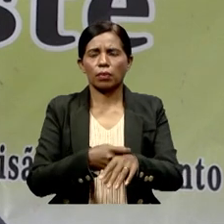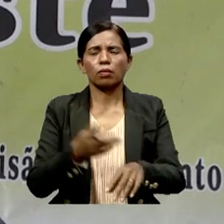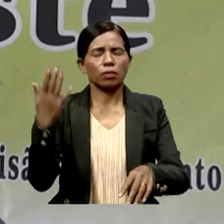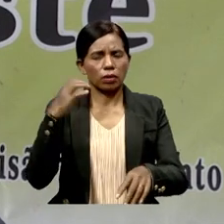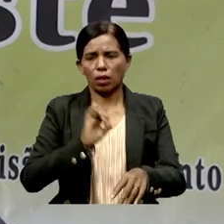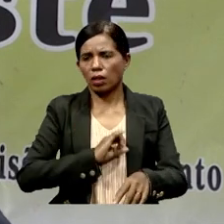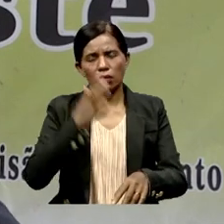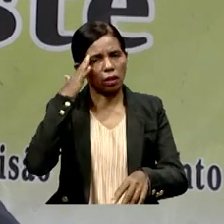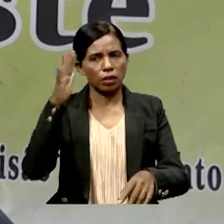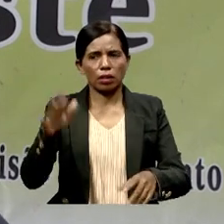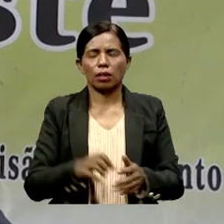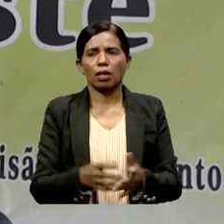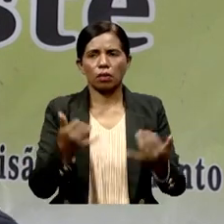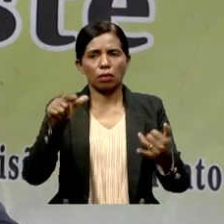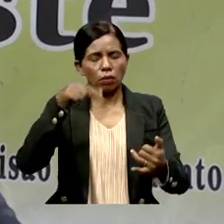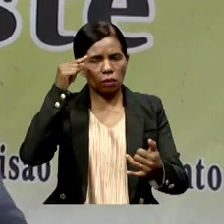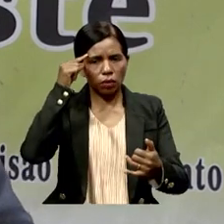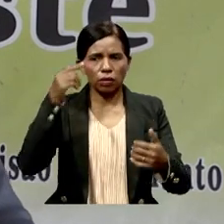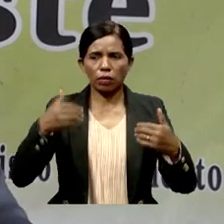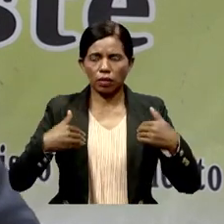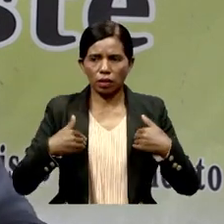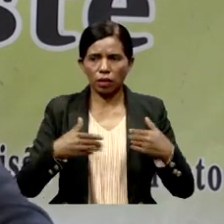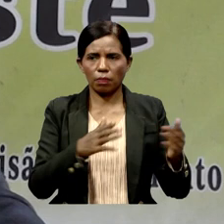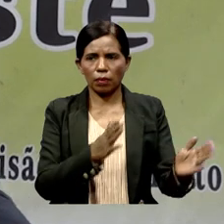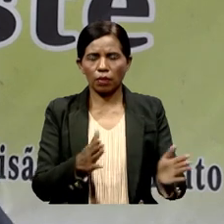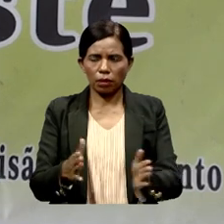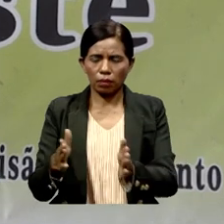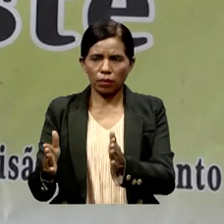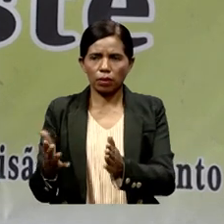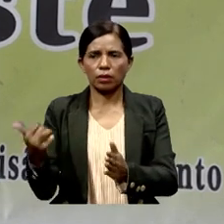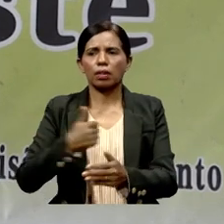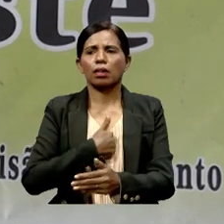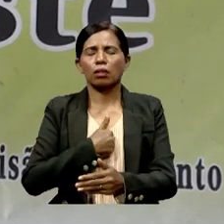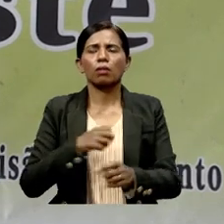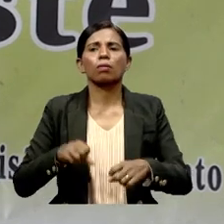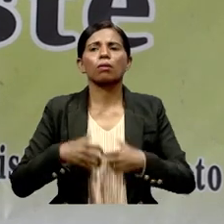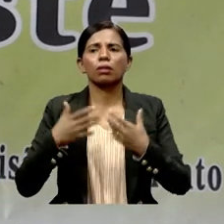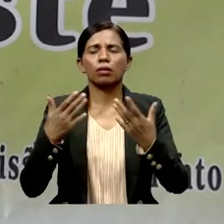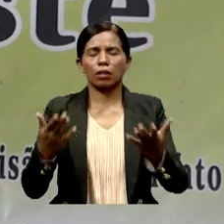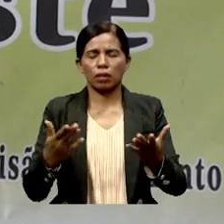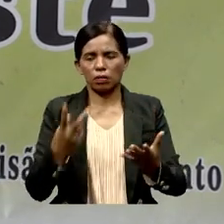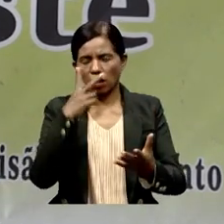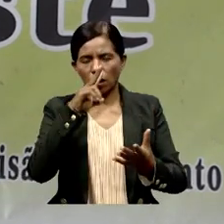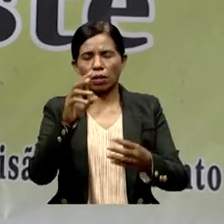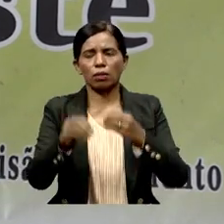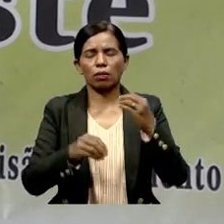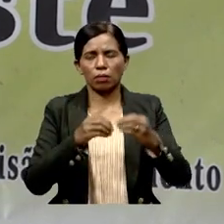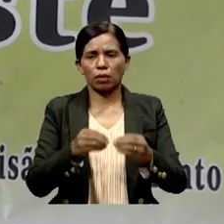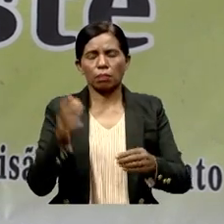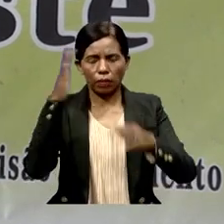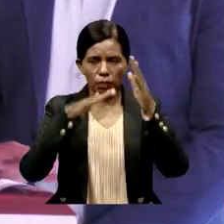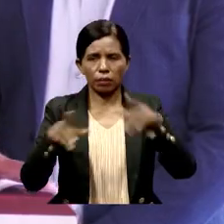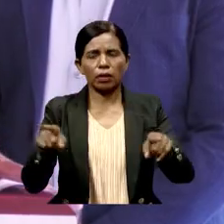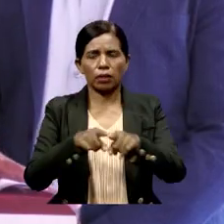aulatene agora governo ya parpara ya parpara sirana ampar o insa para bela atua situ sa sir sira